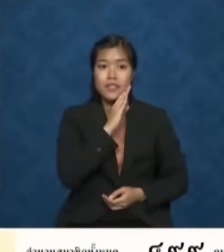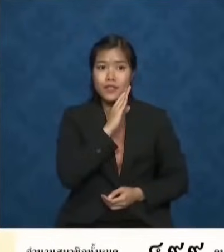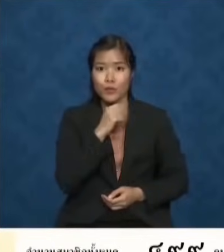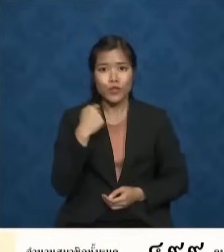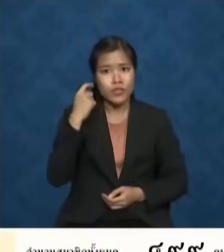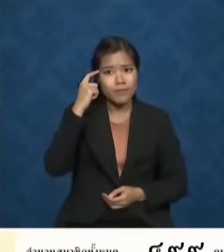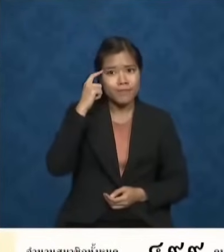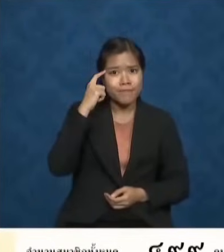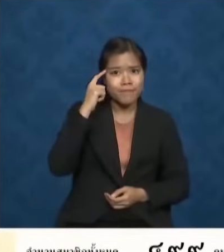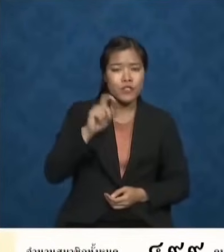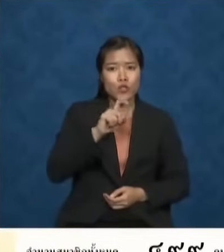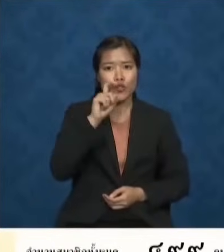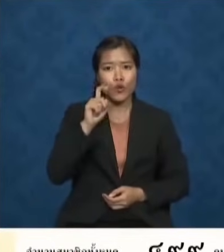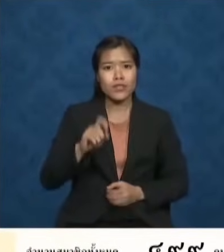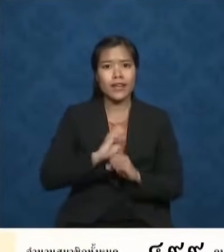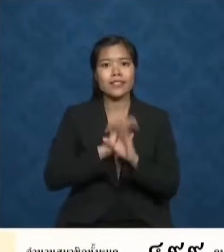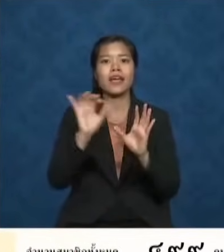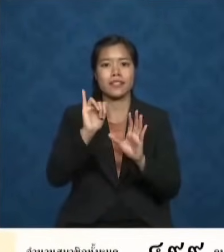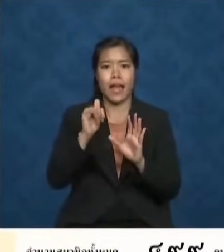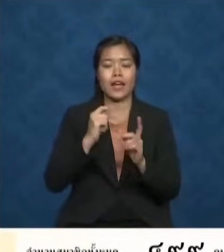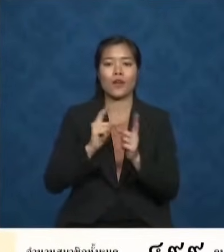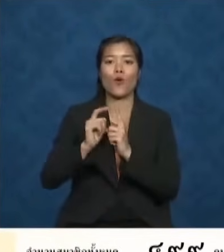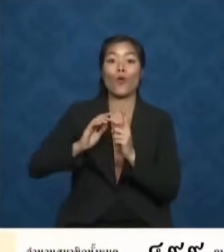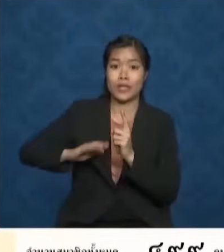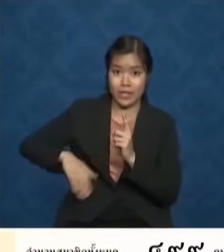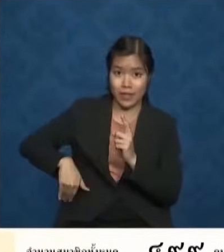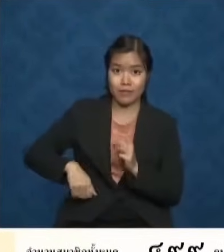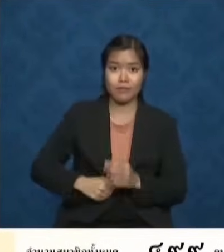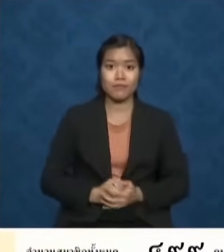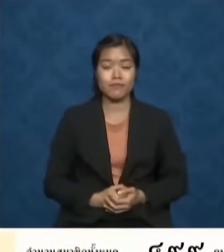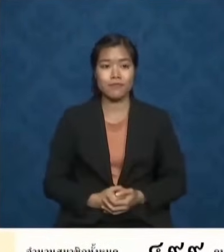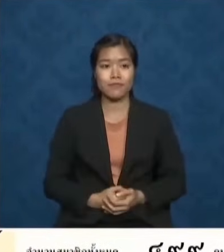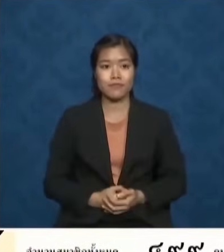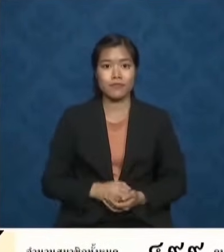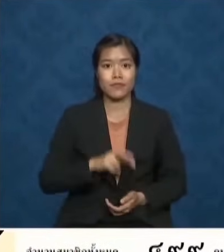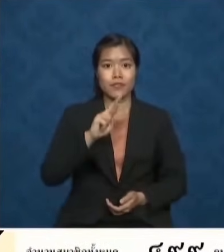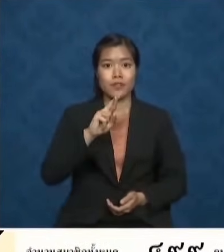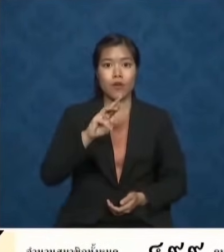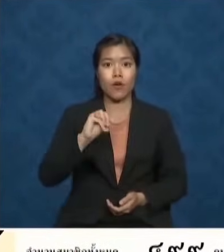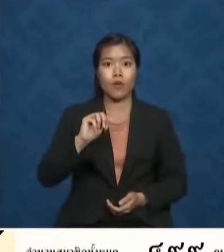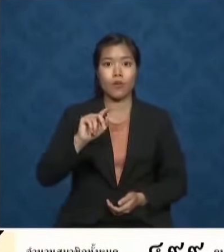คุยข้างหลังบัลลังก์นะครับท่านรัฐมนตรีว่าการกระทรวงคมนาคม